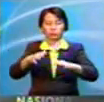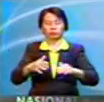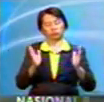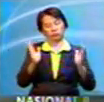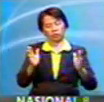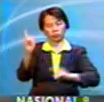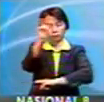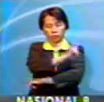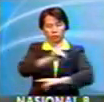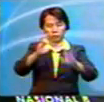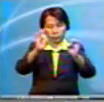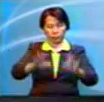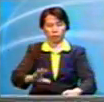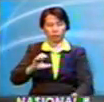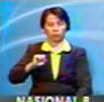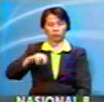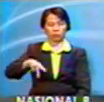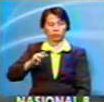peperiksaan.